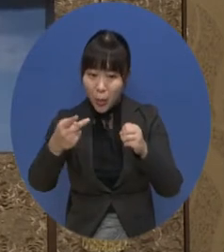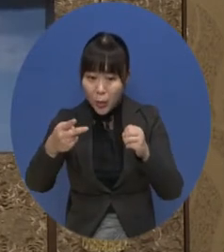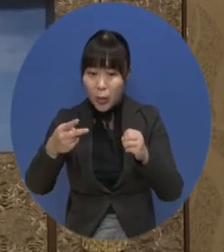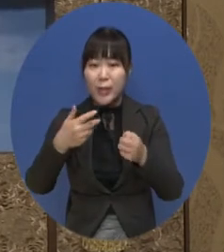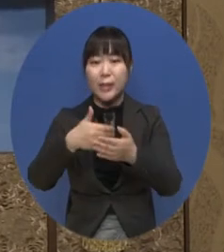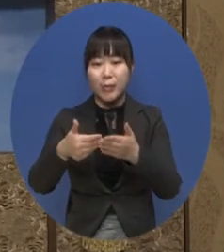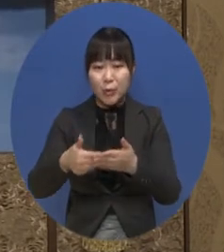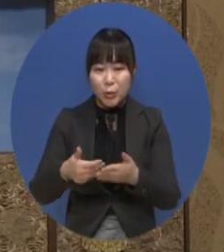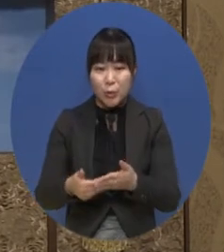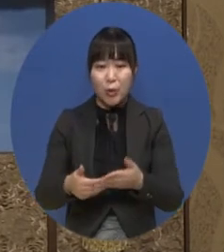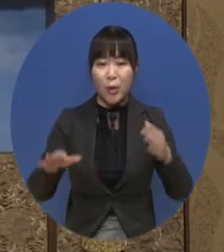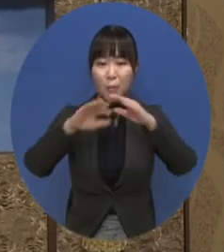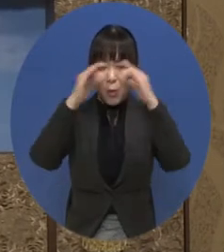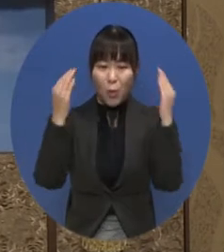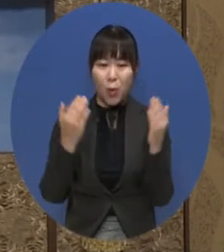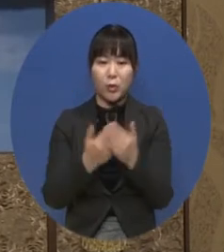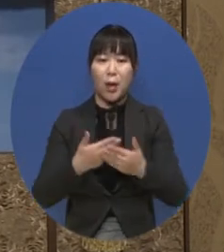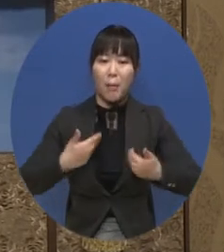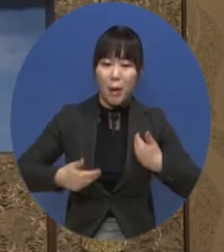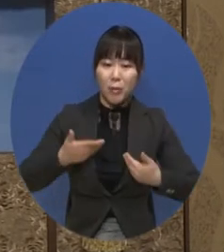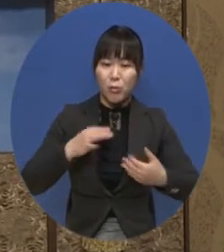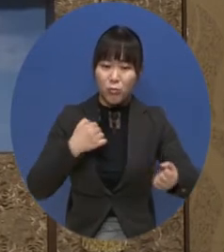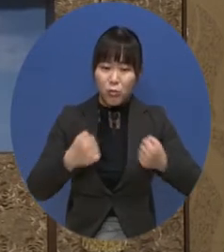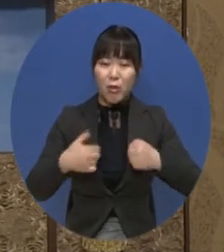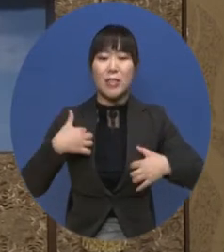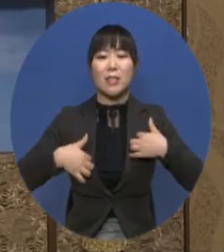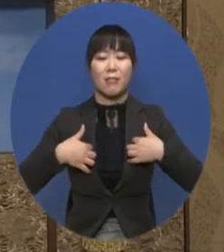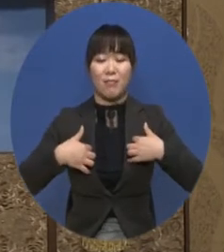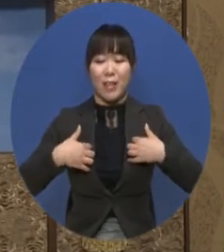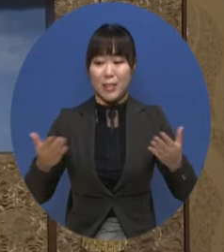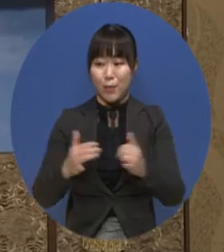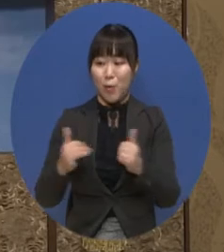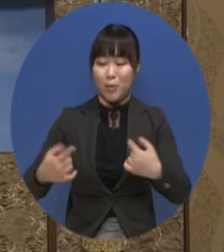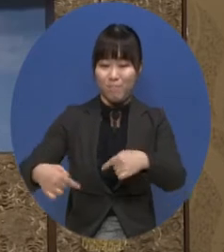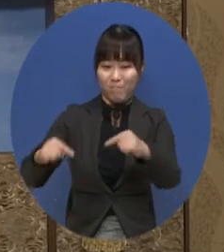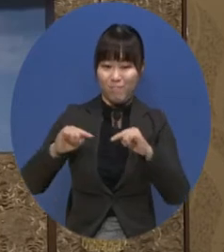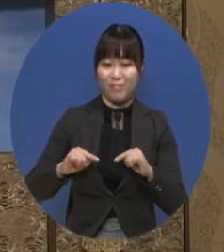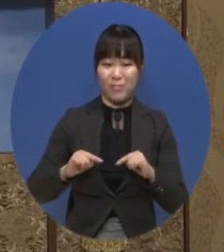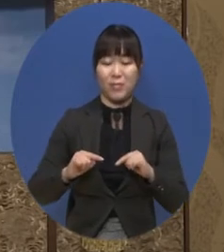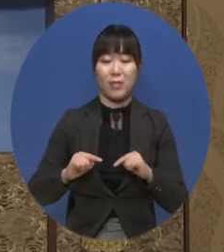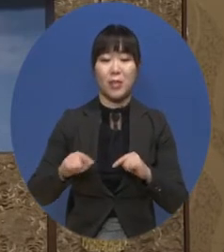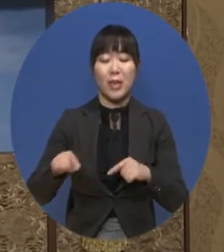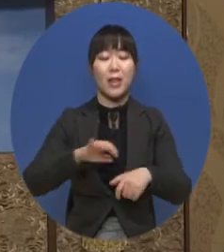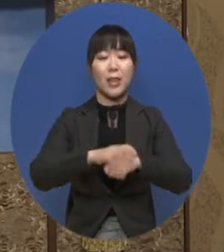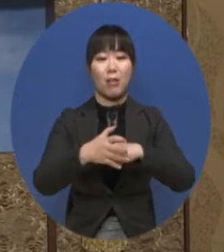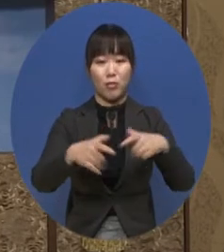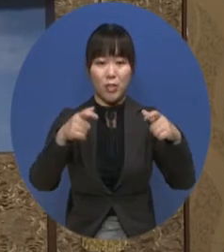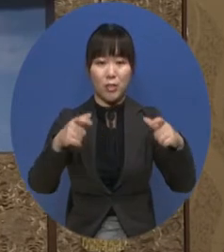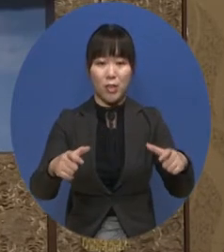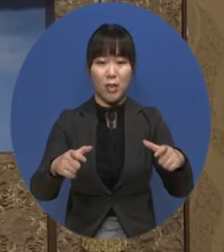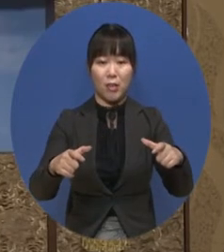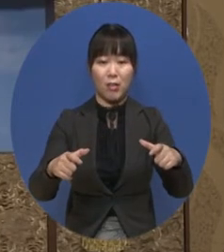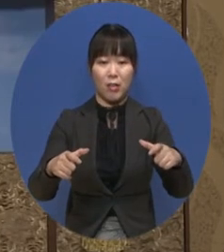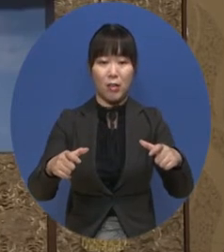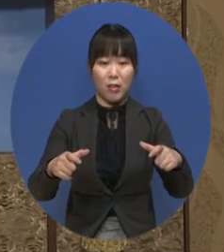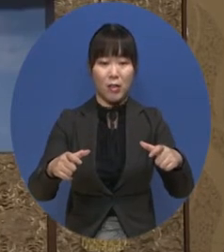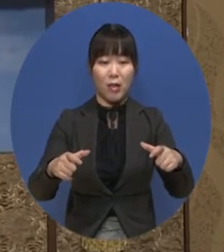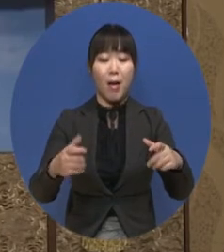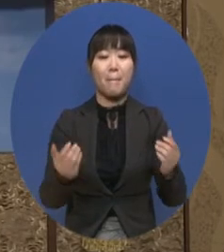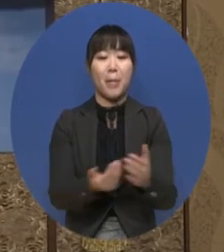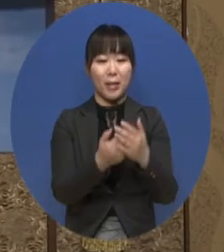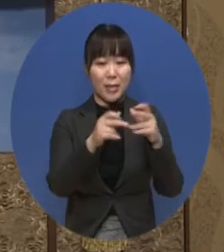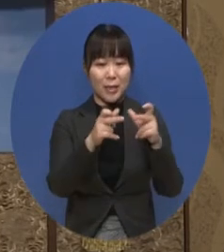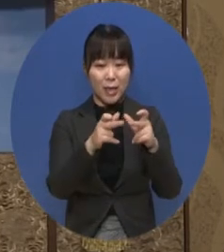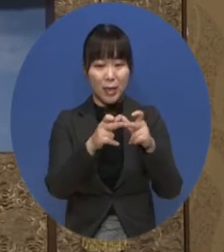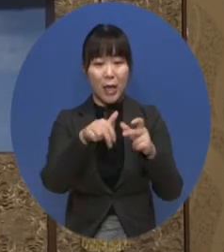그림 그리고 네. 이 모든 거를 또 바쁜 와중에 직원들을 기쁘게 해줬어요. 그래서 이게 대구 지역에 있는